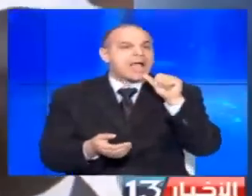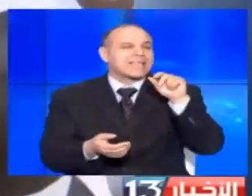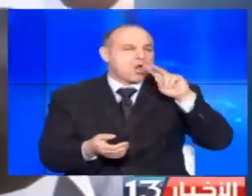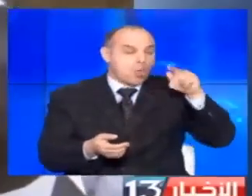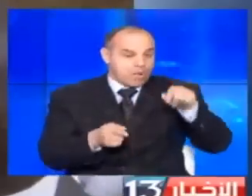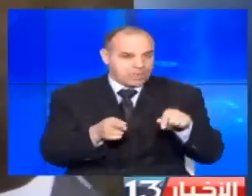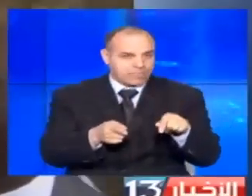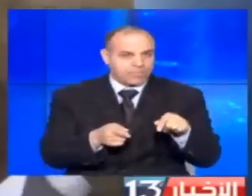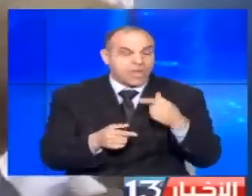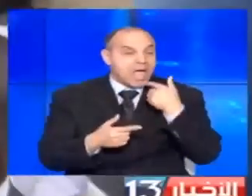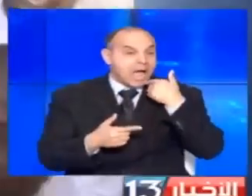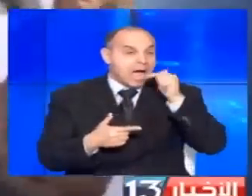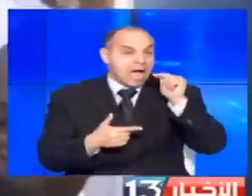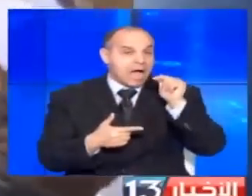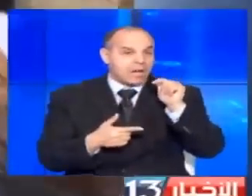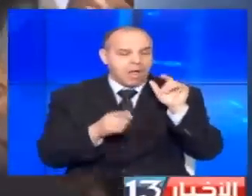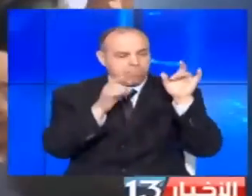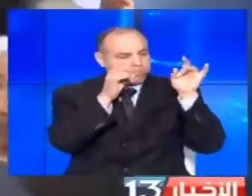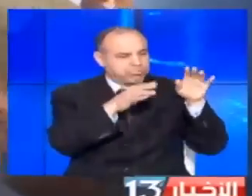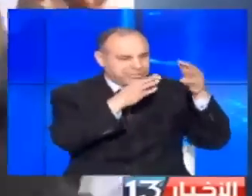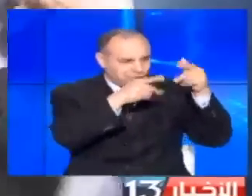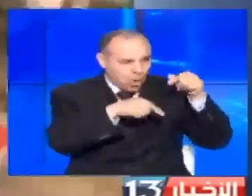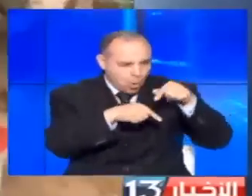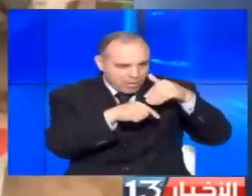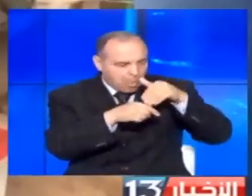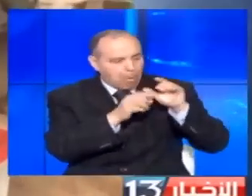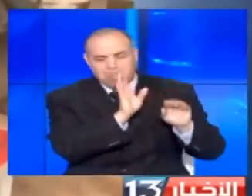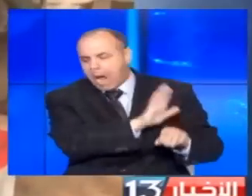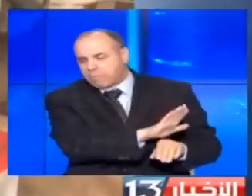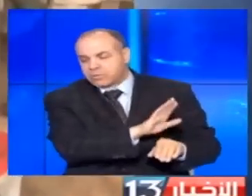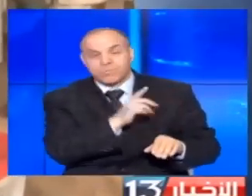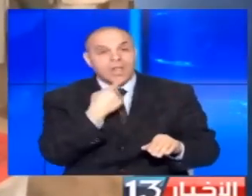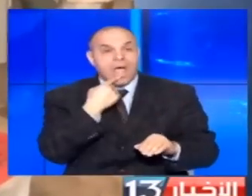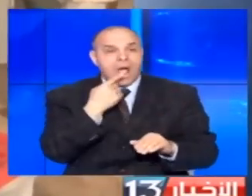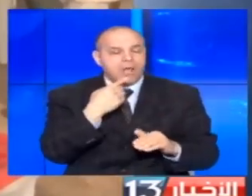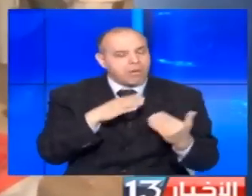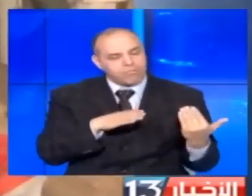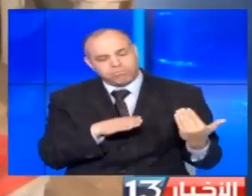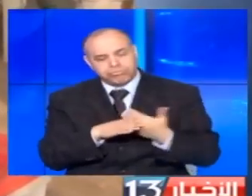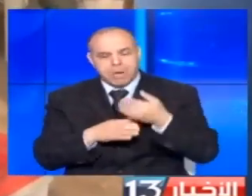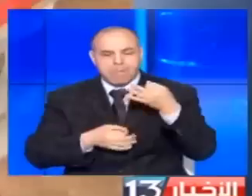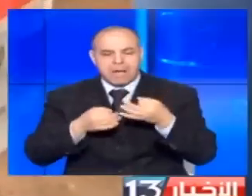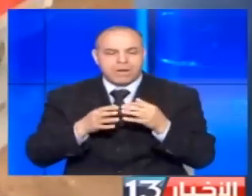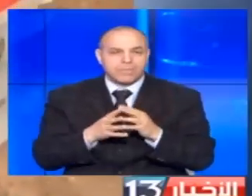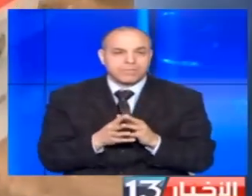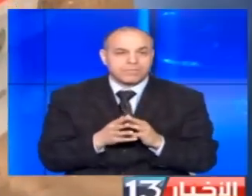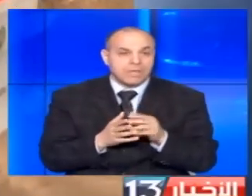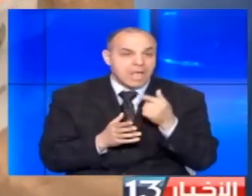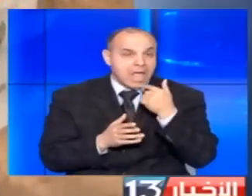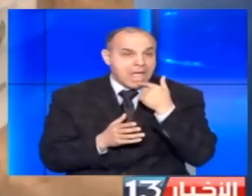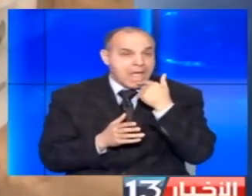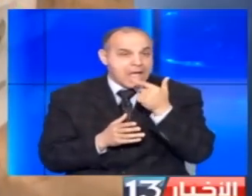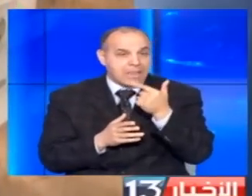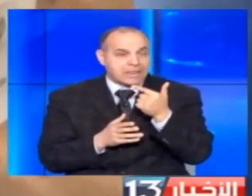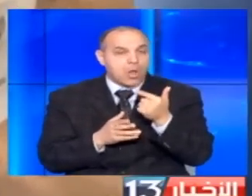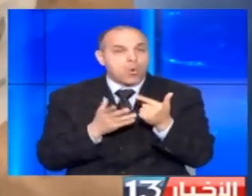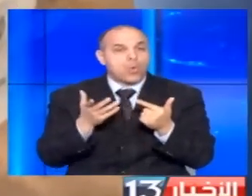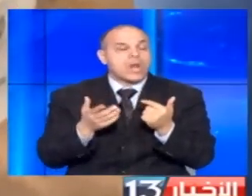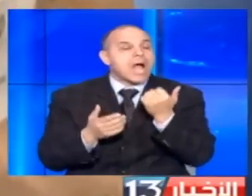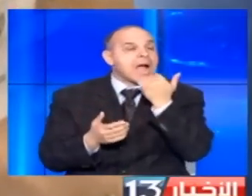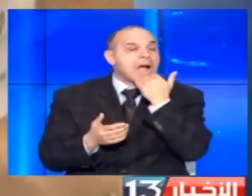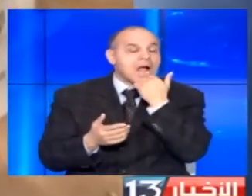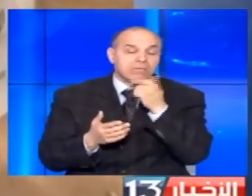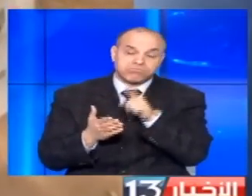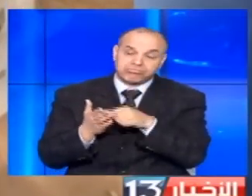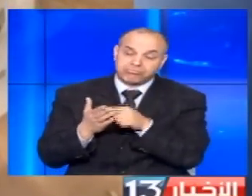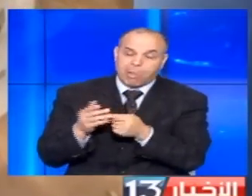اليوم اعلن انه يرفض نتيجه الانتخابات وسيط عن فيها امام القضاء مشيرا الى ان ممارسات خاطئه